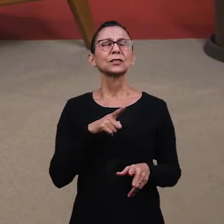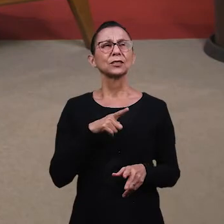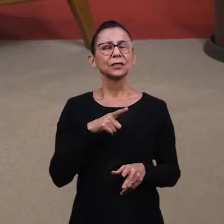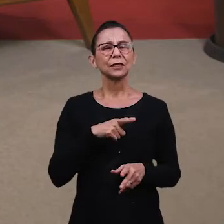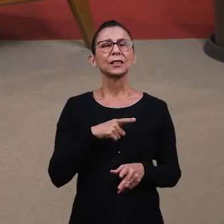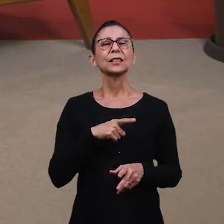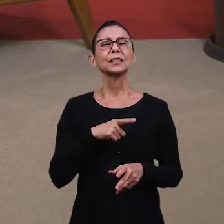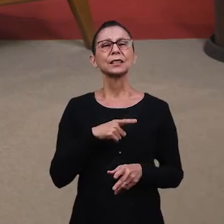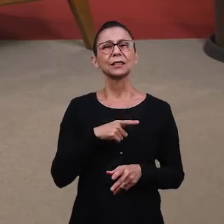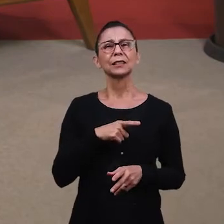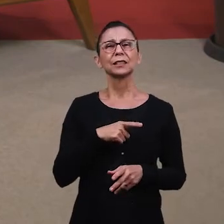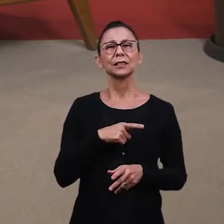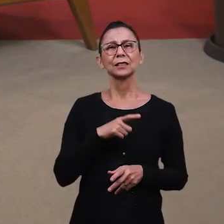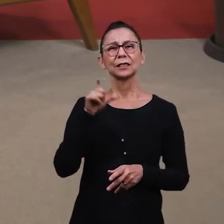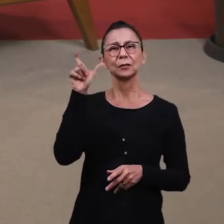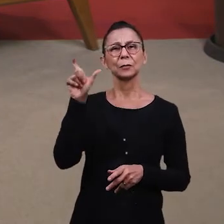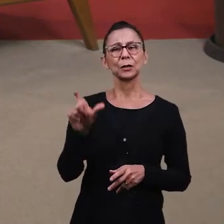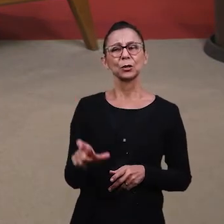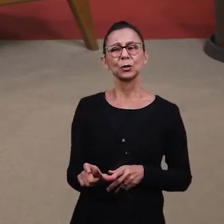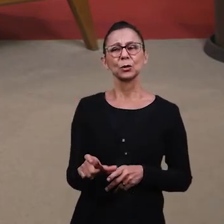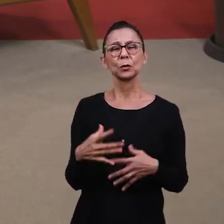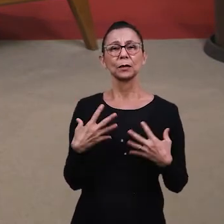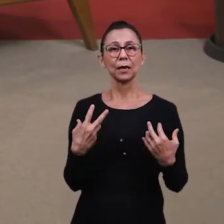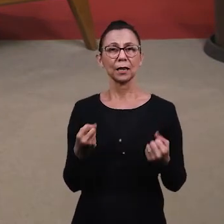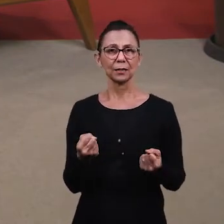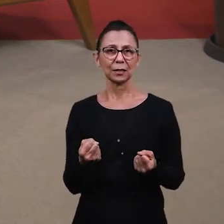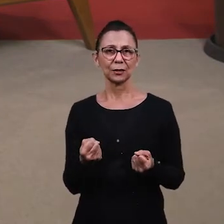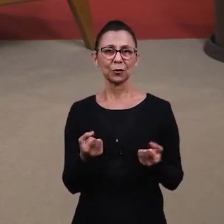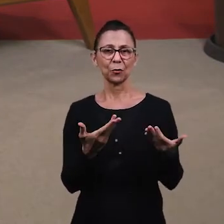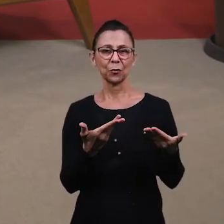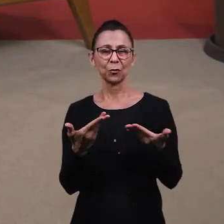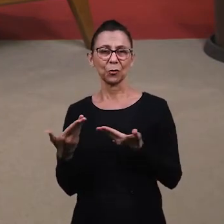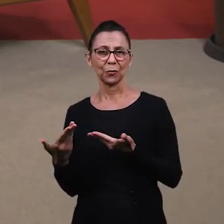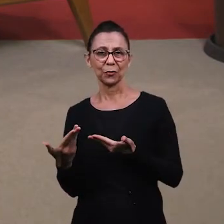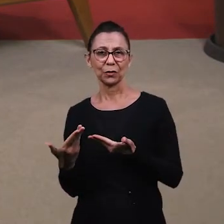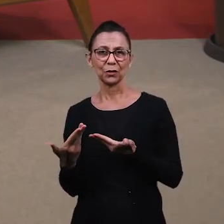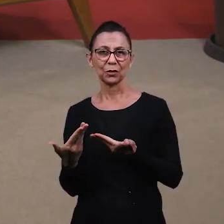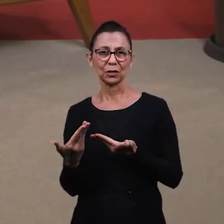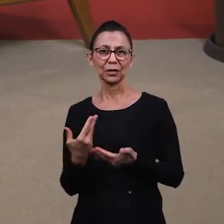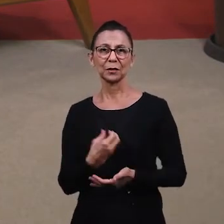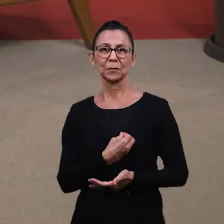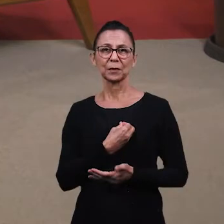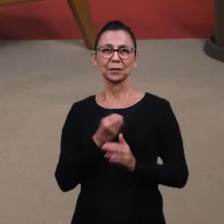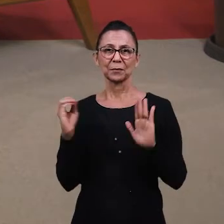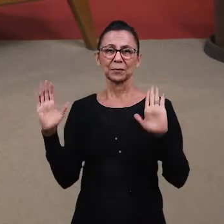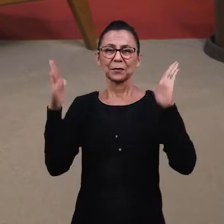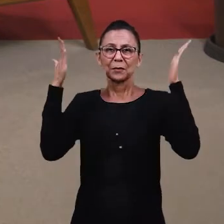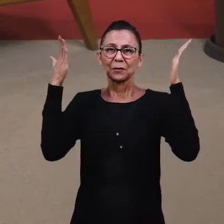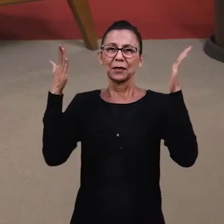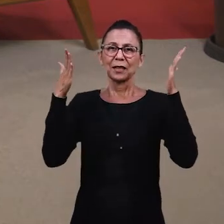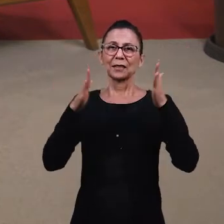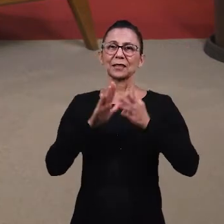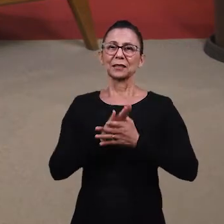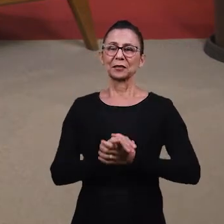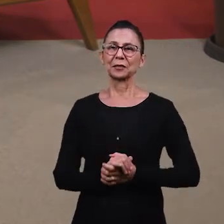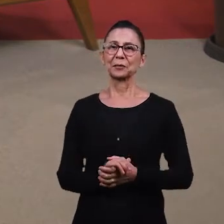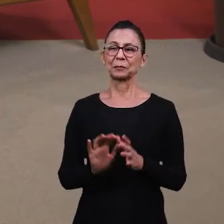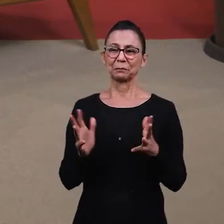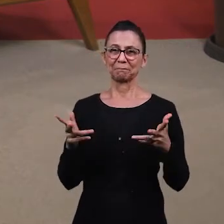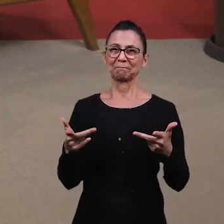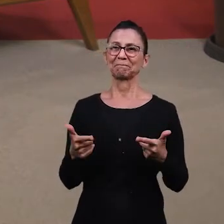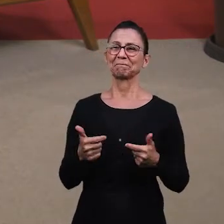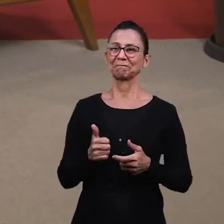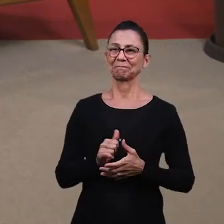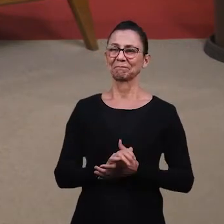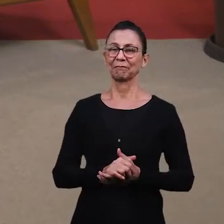y a quelque chose de différent dans la vie de celui qui, en effet, accepte l'invitation et participe de